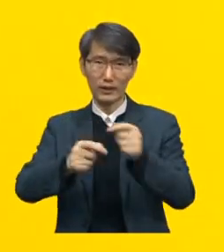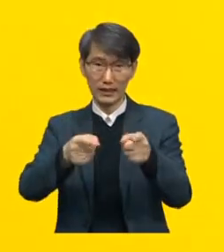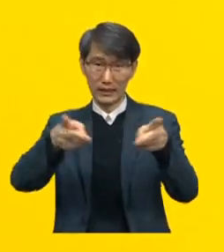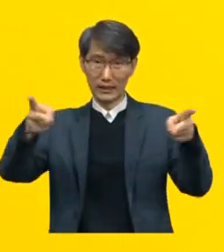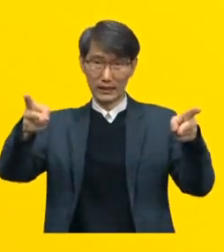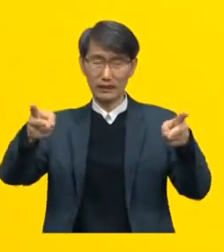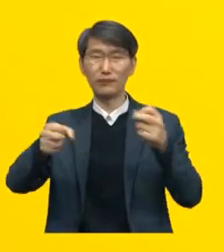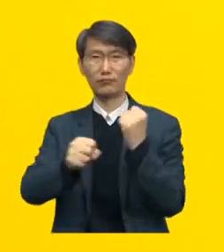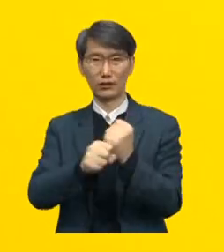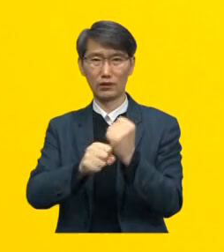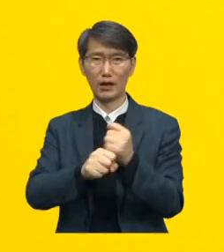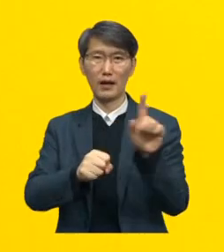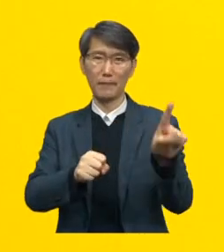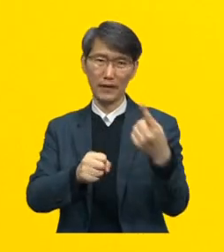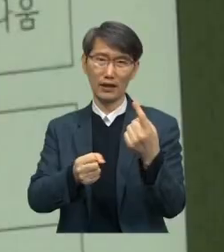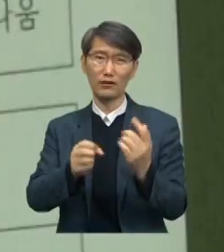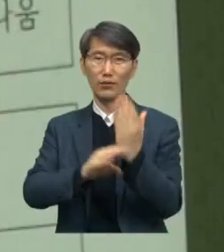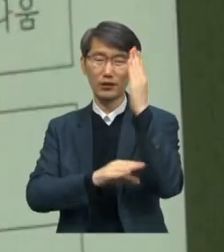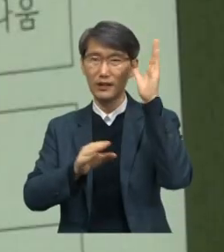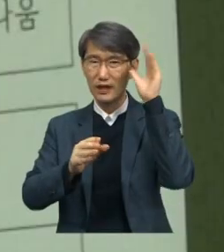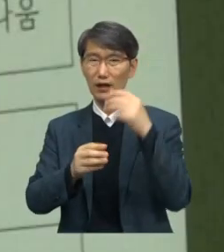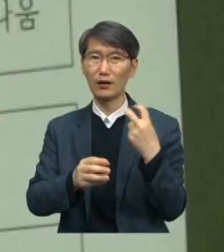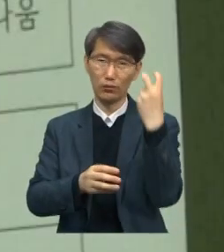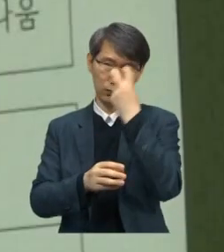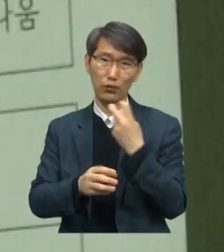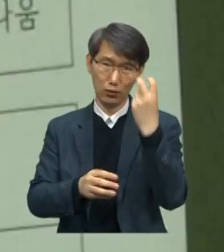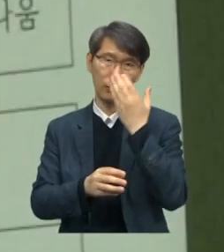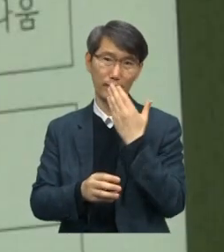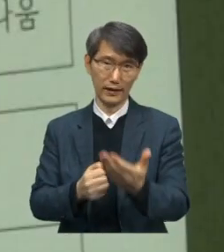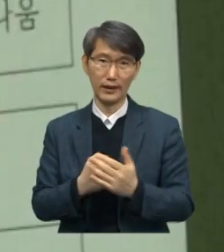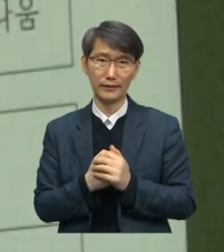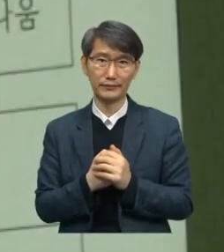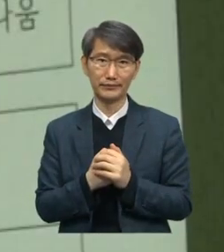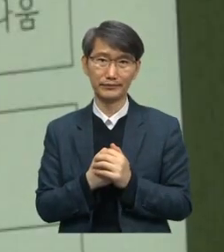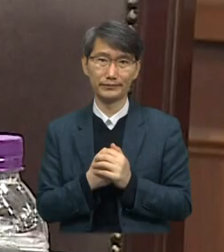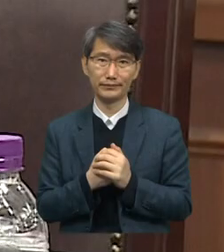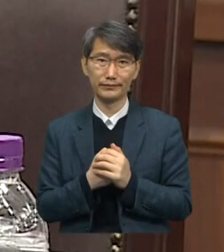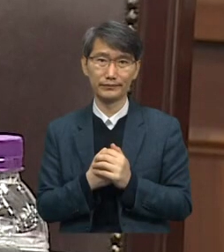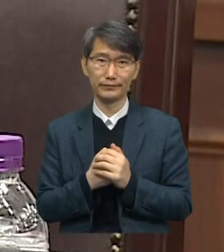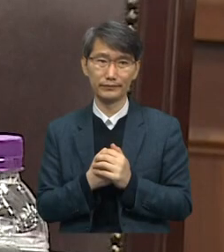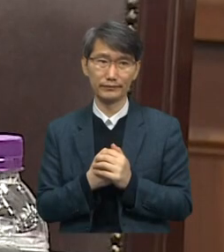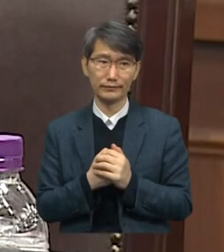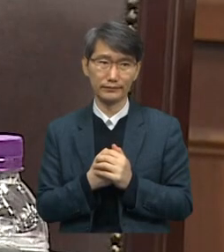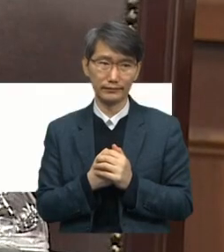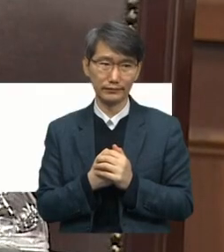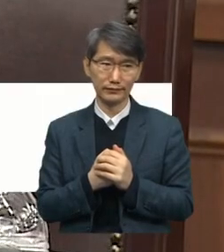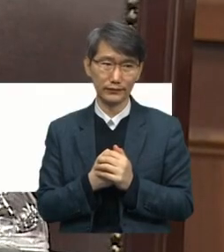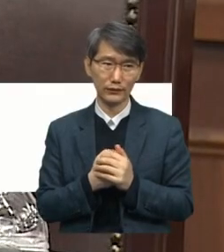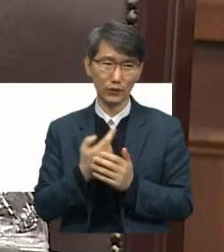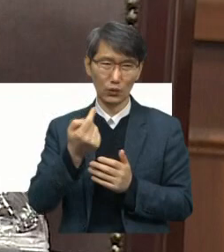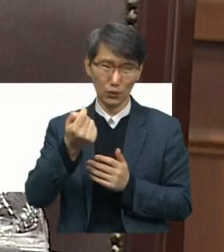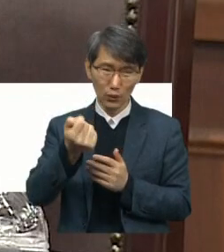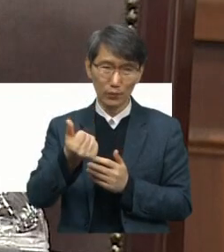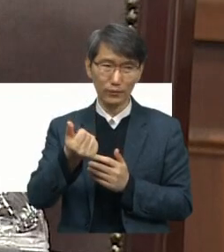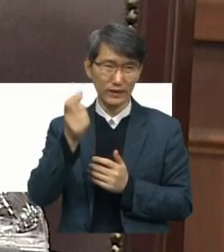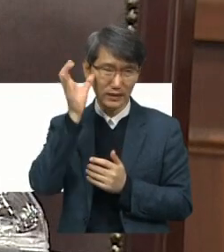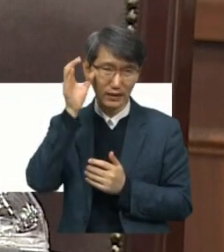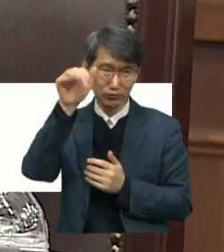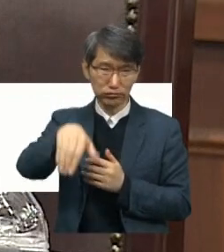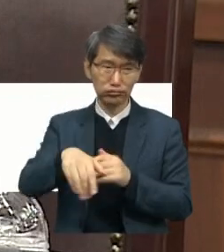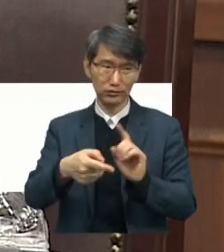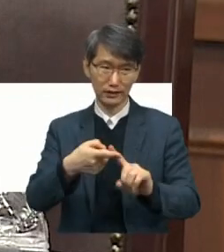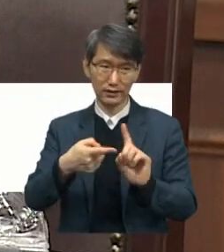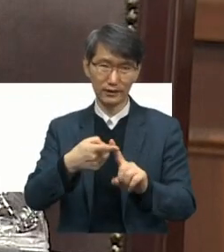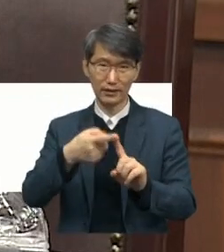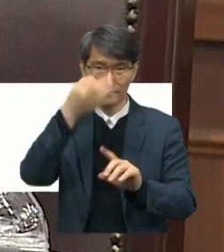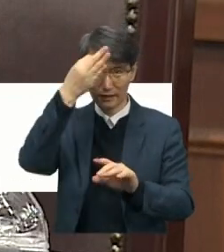2층 건물로 지어 100마리가 넘는 유기동물들을 직접 돌보고 있습니다. 기대치가 좀 떨어질 수도 있는 부분에 대해서는